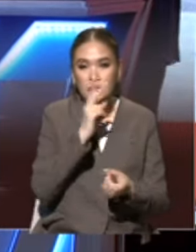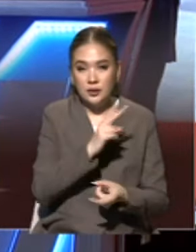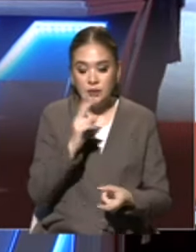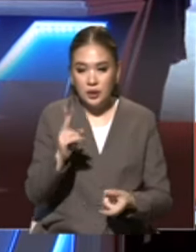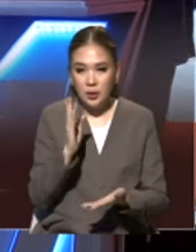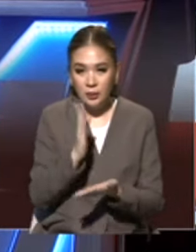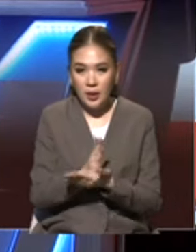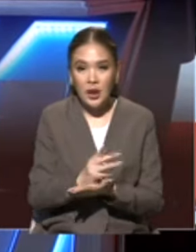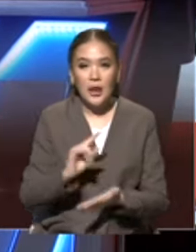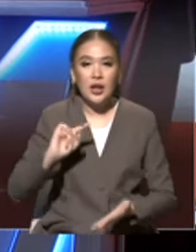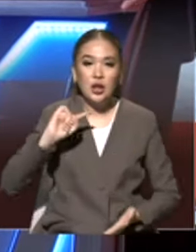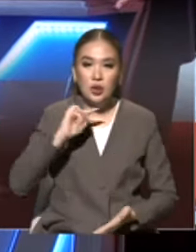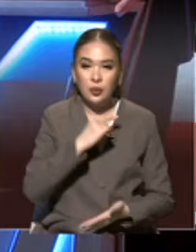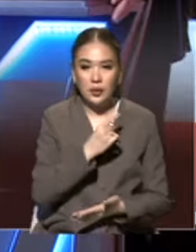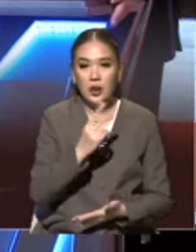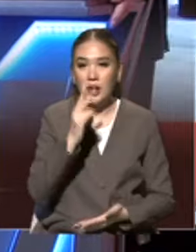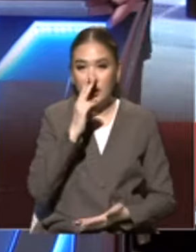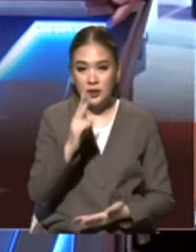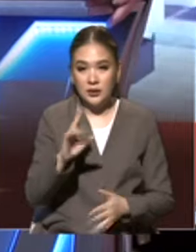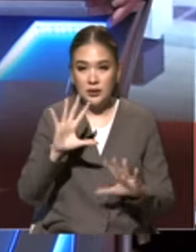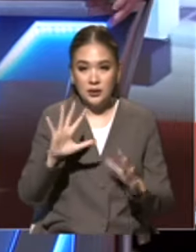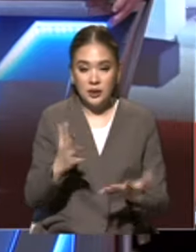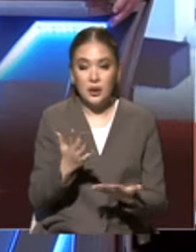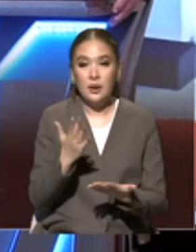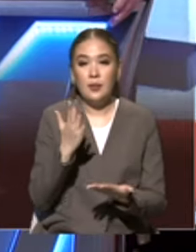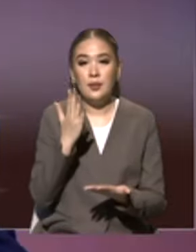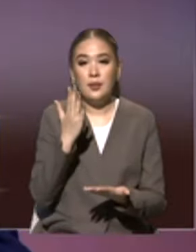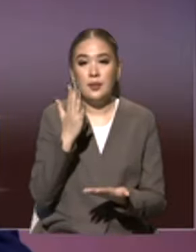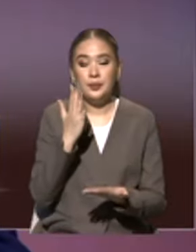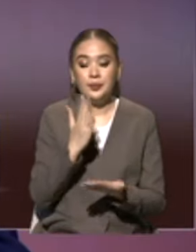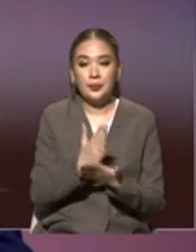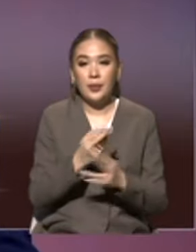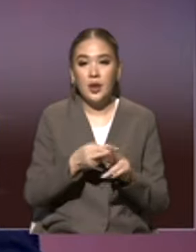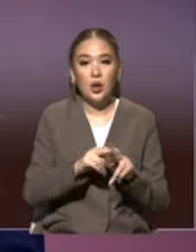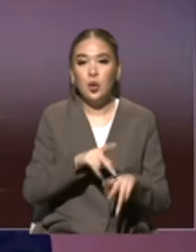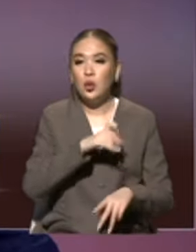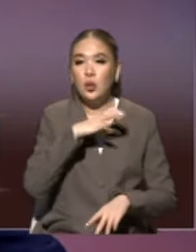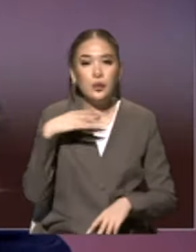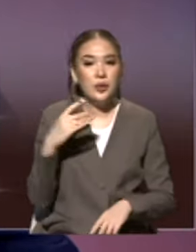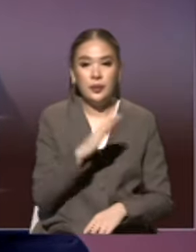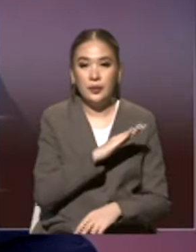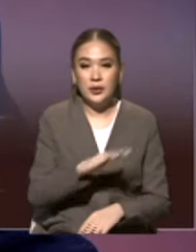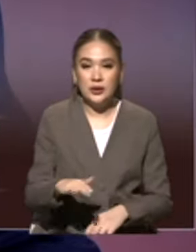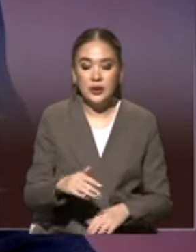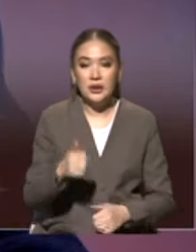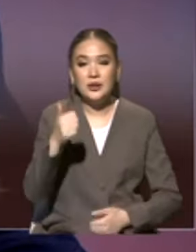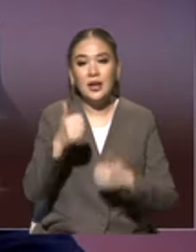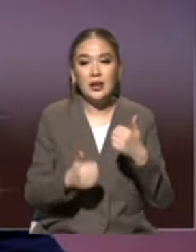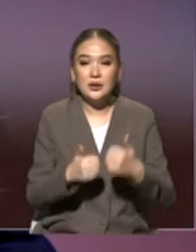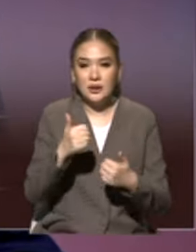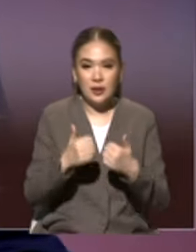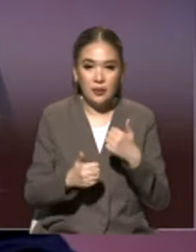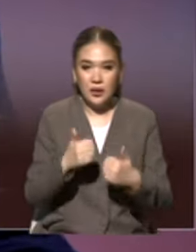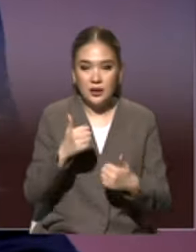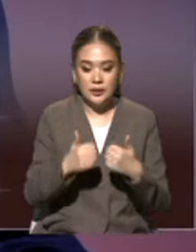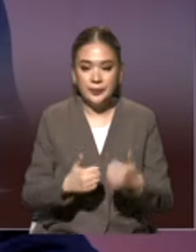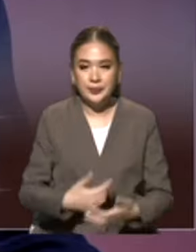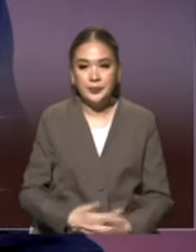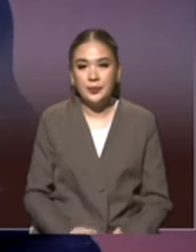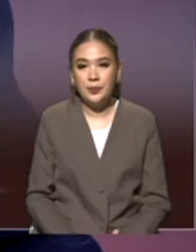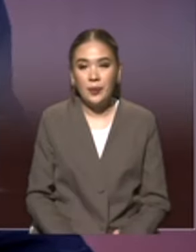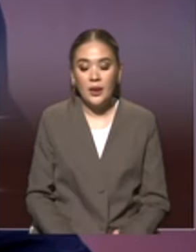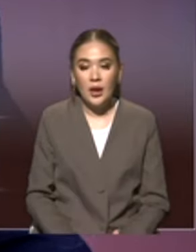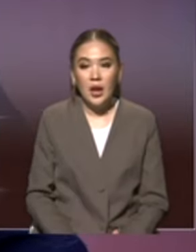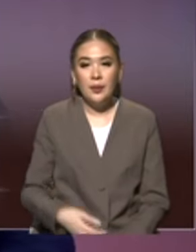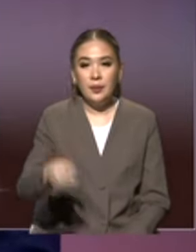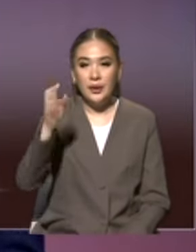енді мынау экономикамызға қарайтын болсақ, бұл енді қаржы көпте емес деп айтуға болады, салыстырмалы түрде айтатын болсақ. Енді бұл